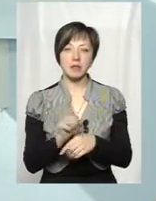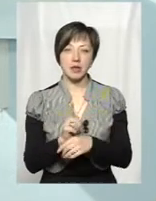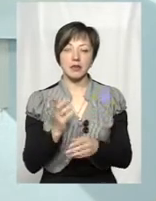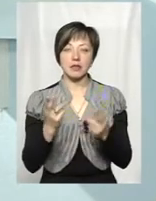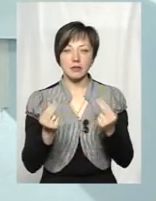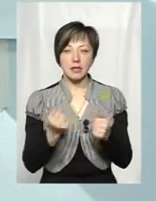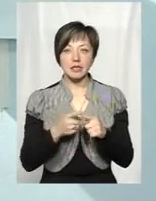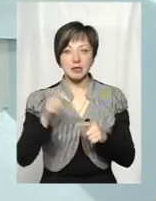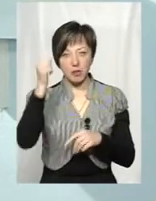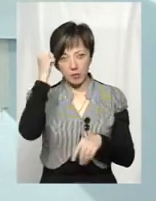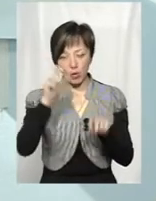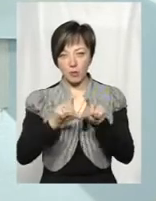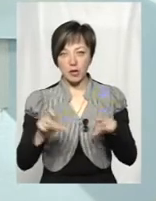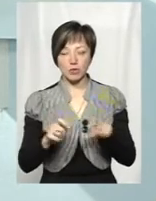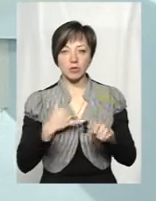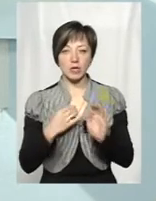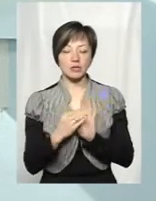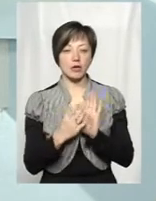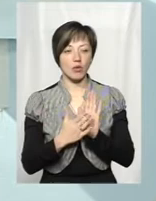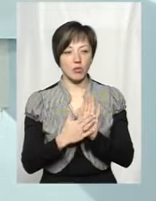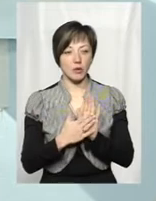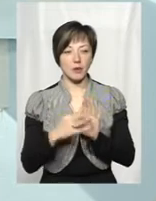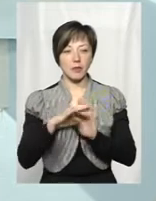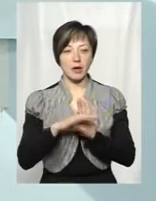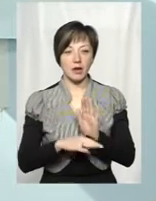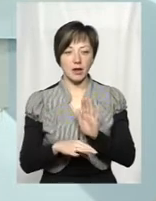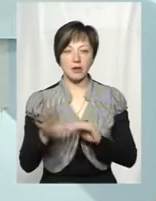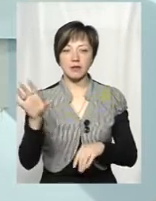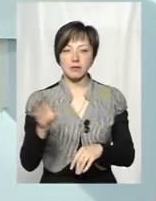ці пам'ятки і об'єкти, які в нас на обліку, переліки ми всі